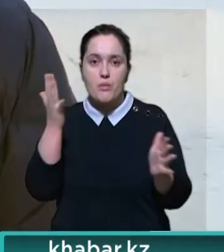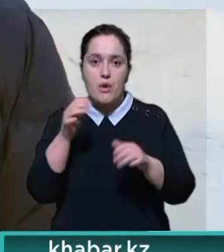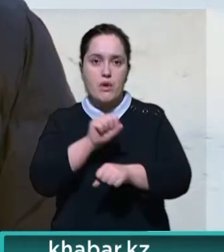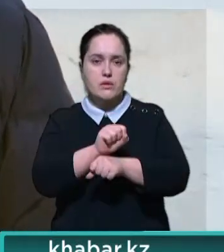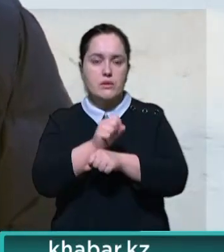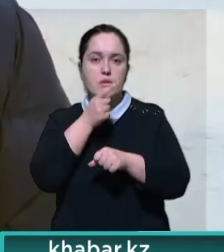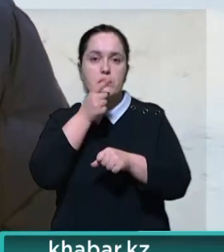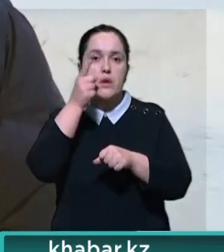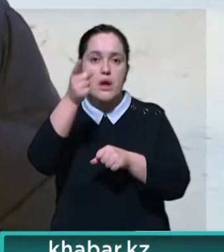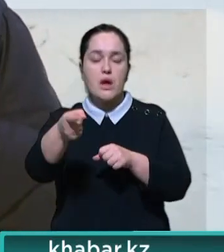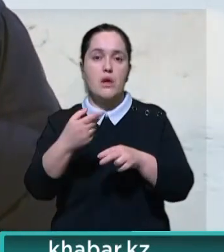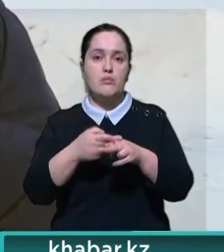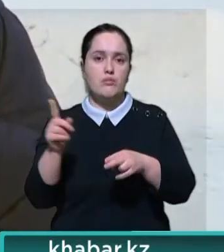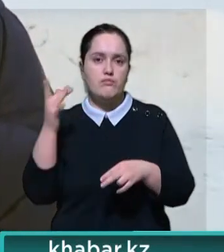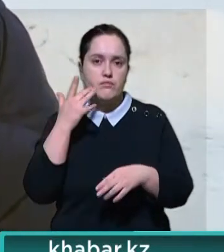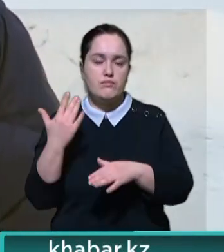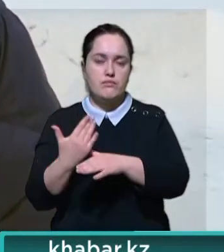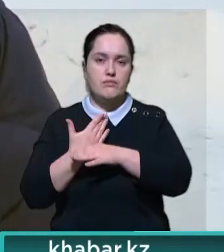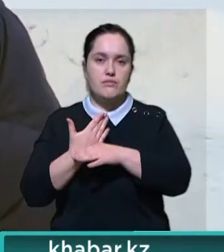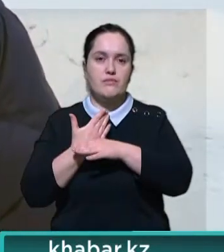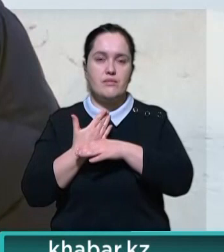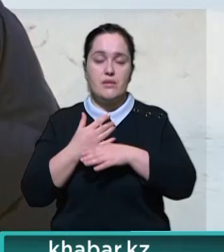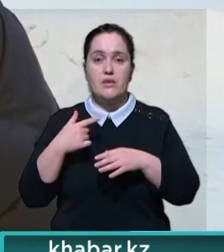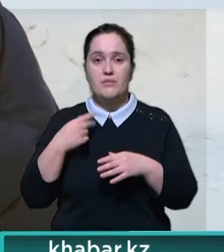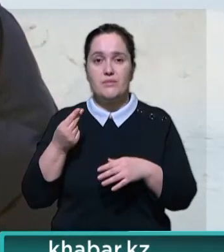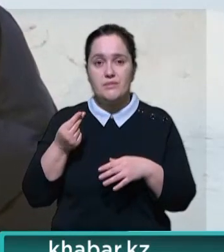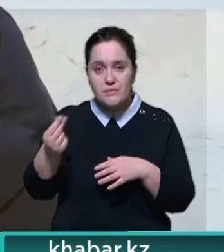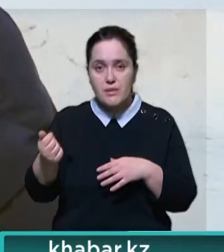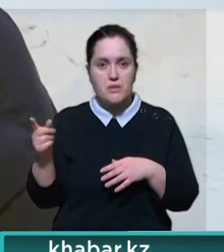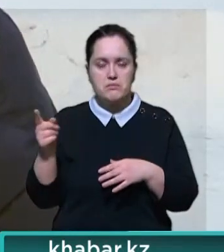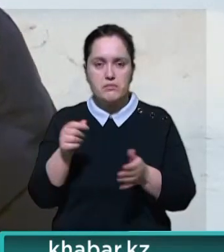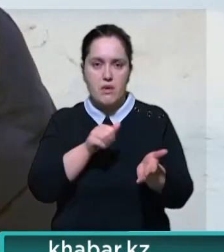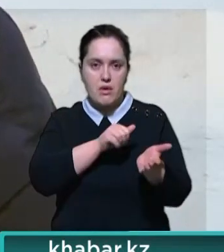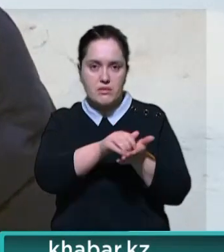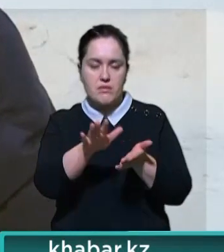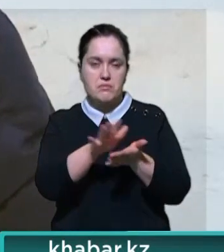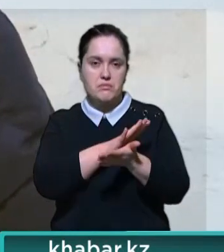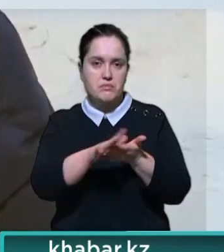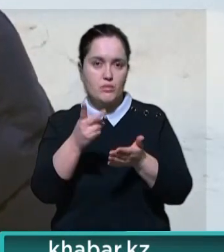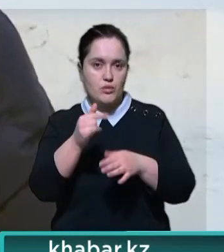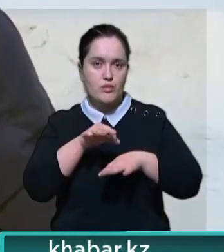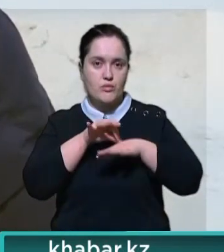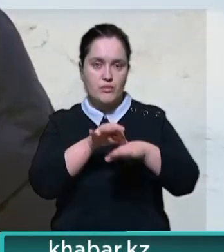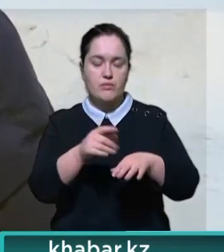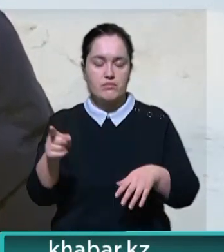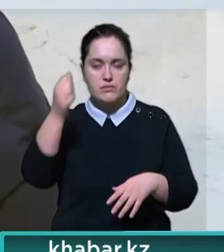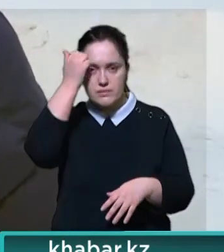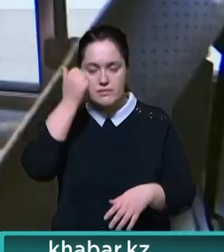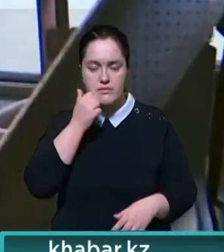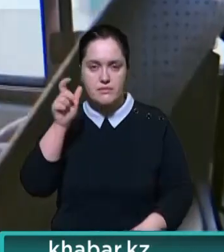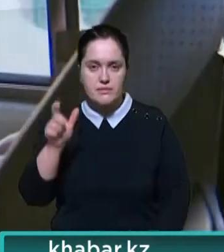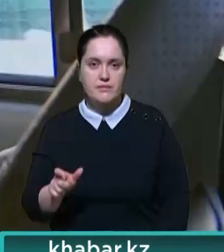сюда не хотят ехать. На помощь всегда приходит Астаби Ага. Мы предлагаем деньги за проезд, но он категорически отказывается. Что говорить, благородная